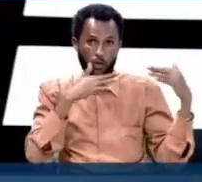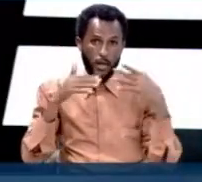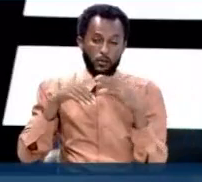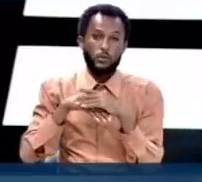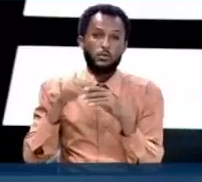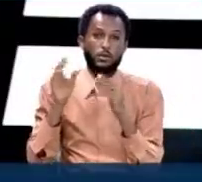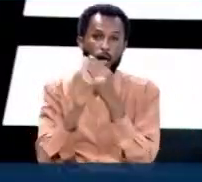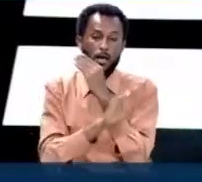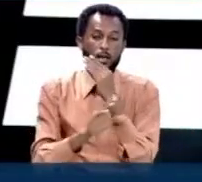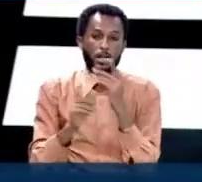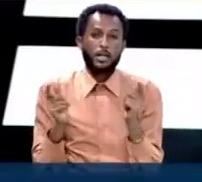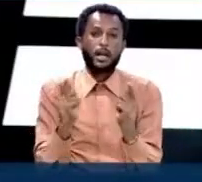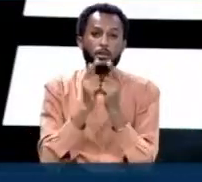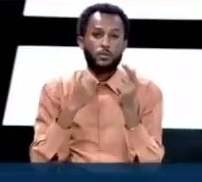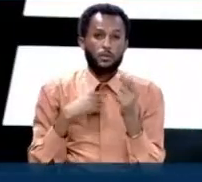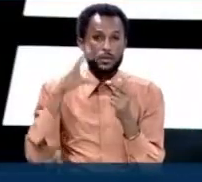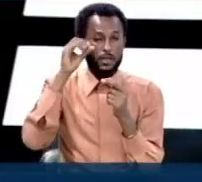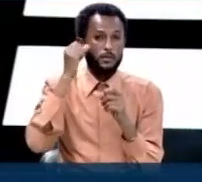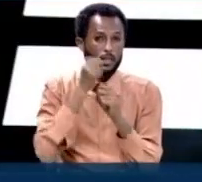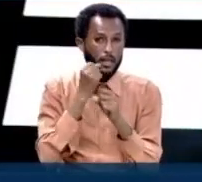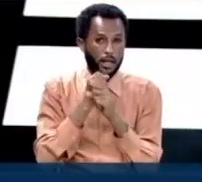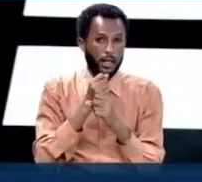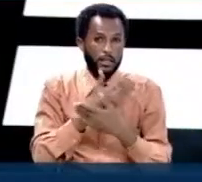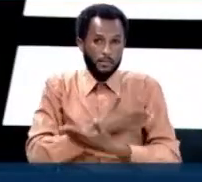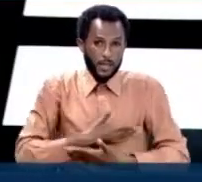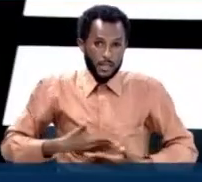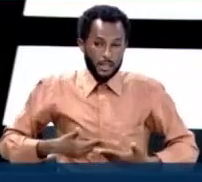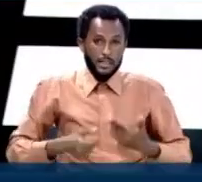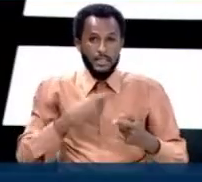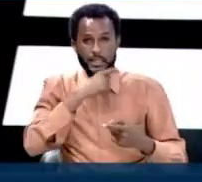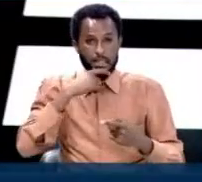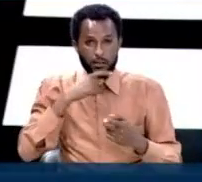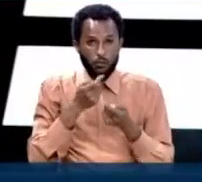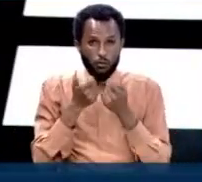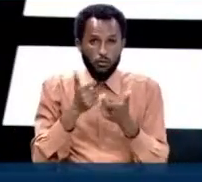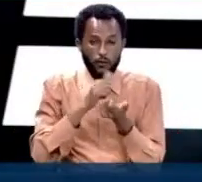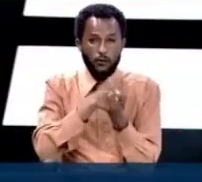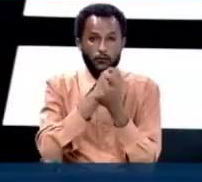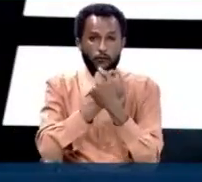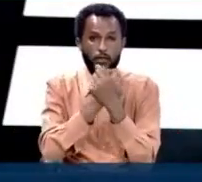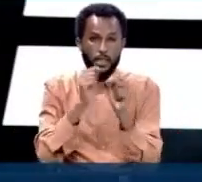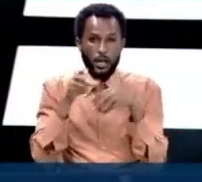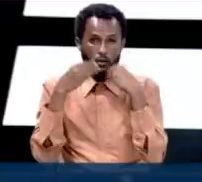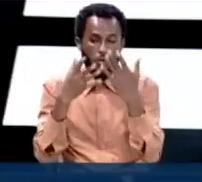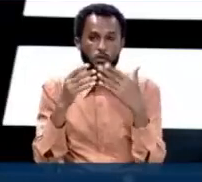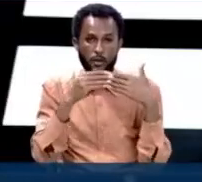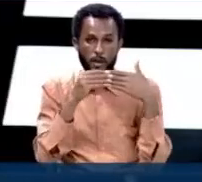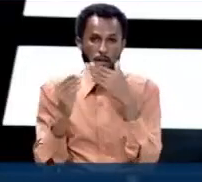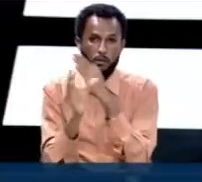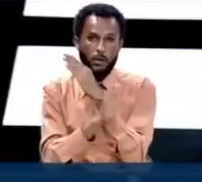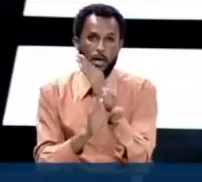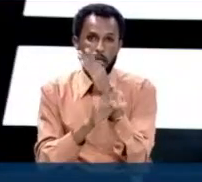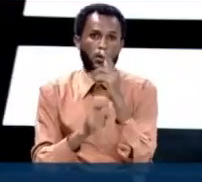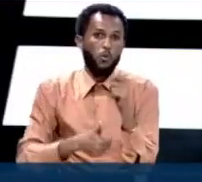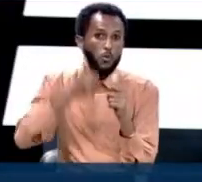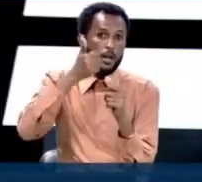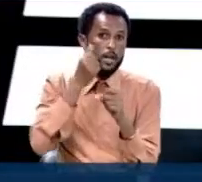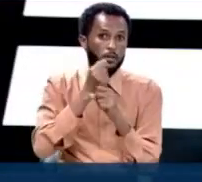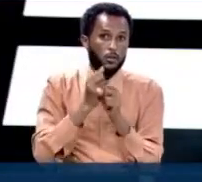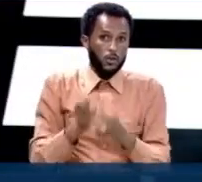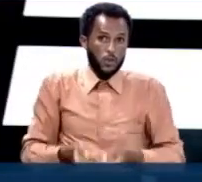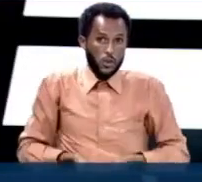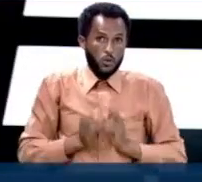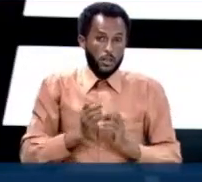ሃገሮም ዘጋጥም ዘሎ ሰብ ሰራሕ ጥሜትን ሓደጋ ድርቅን ቅልጡፍ ፍታሕ ክህውን መራሕቲ እቶም ሃገራት ቀንዲ ስራሖም ሂወት ኣብ